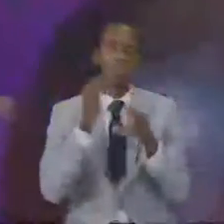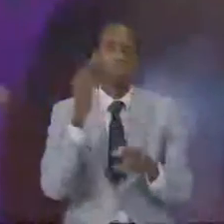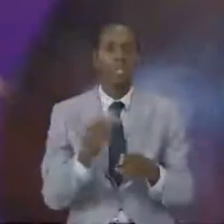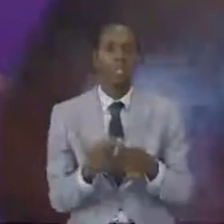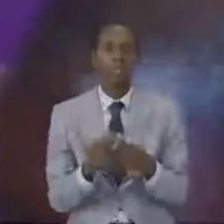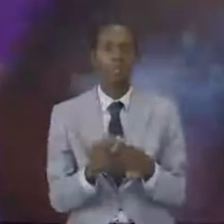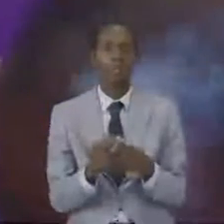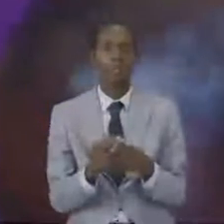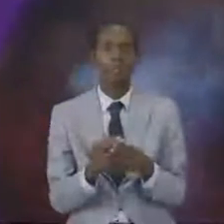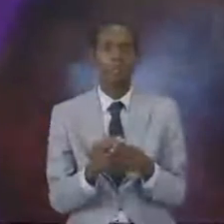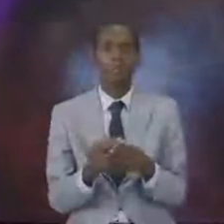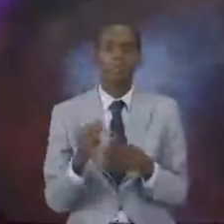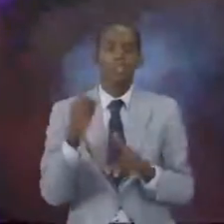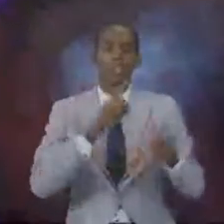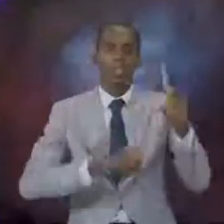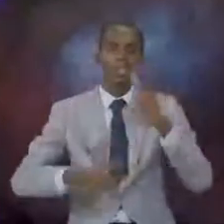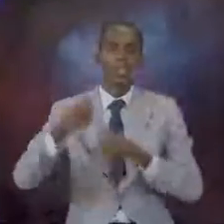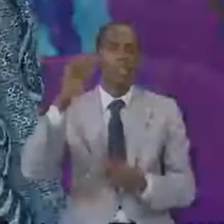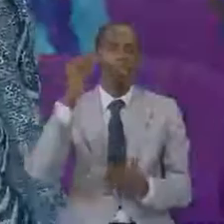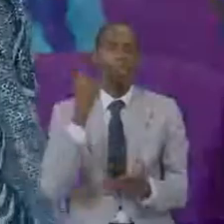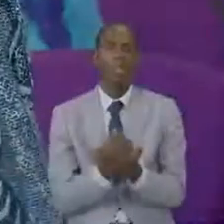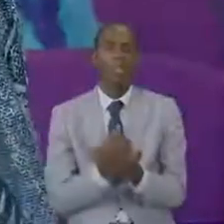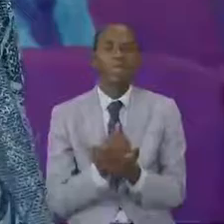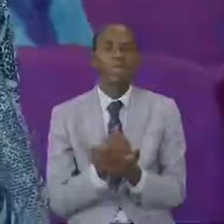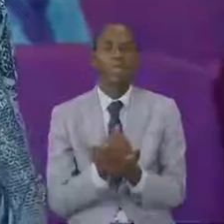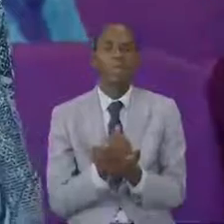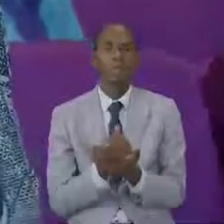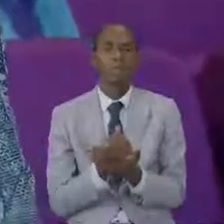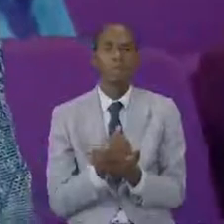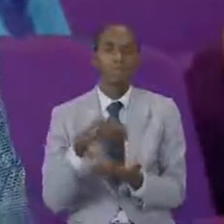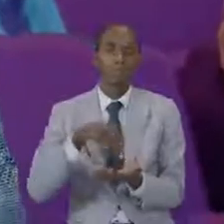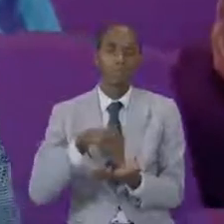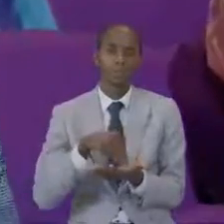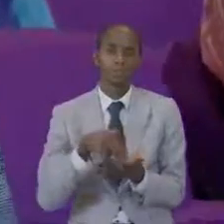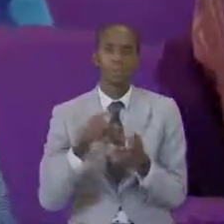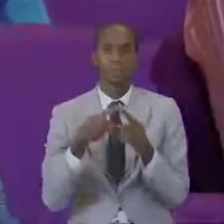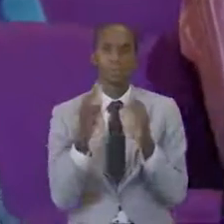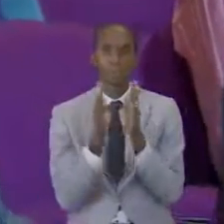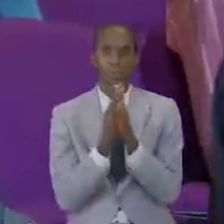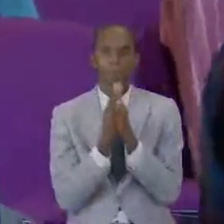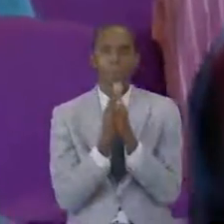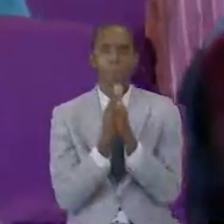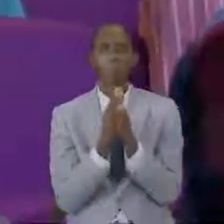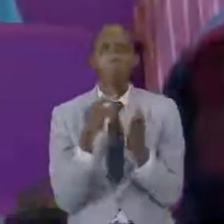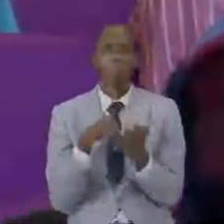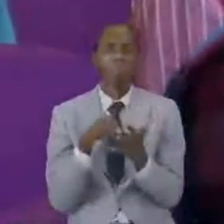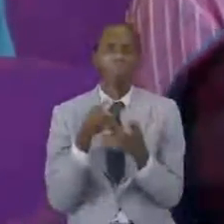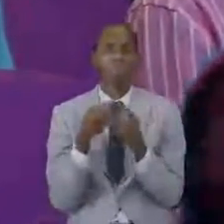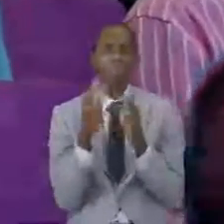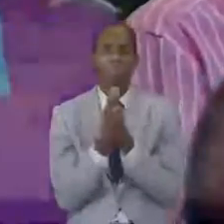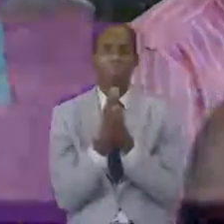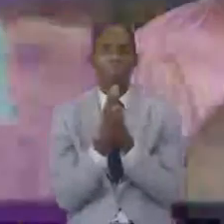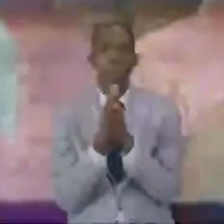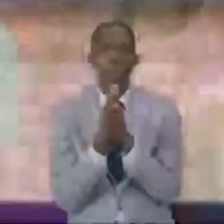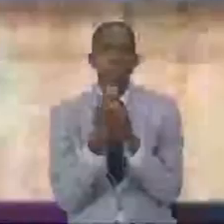Jésus et amen le bon nous maintenant et parlons au Seigneur